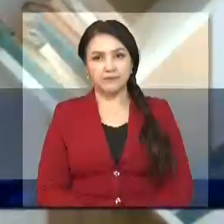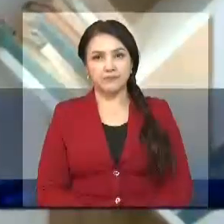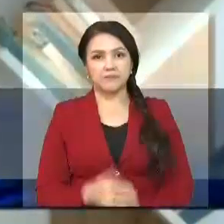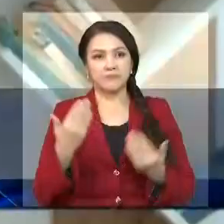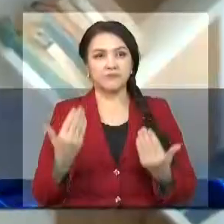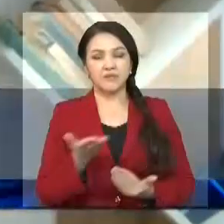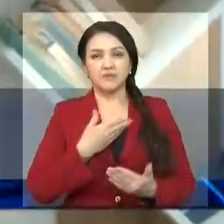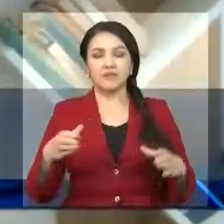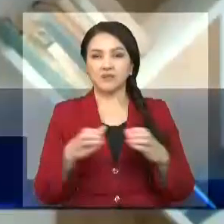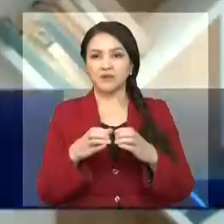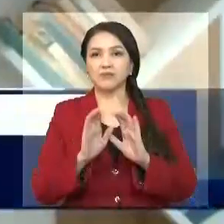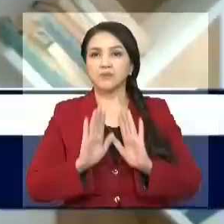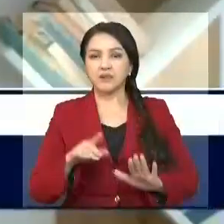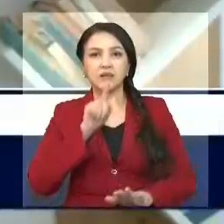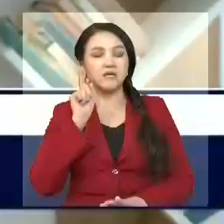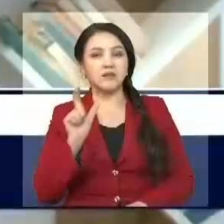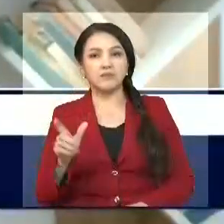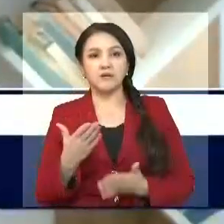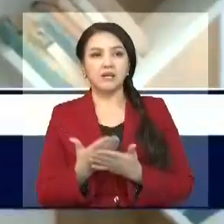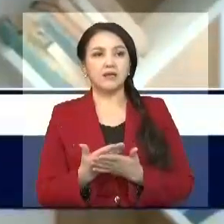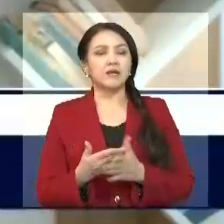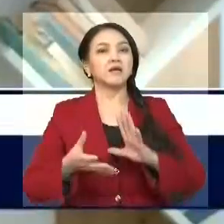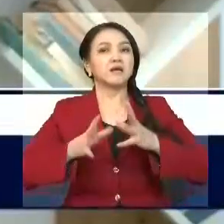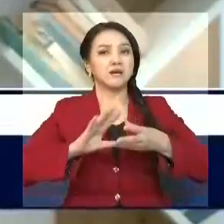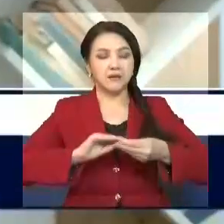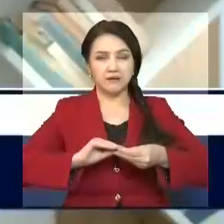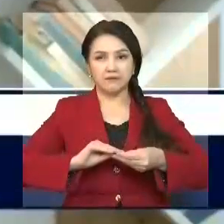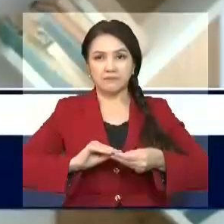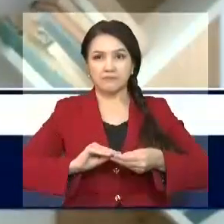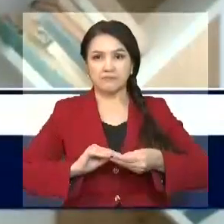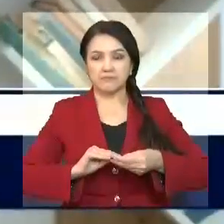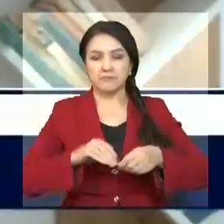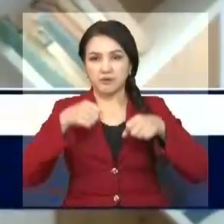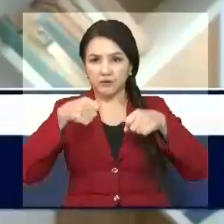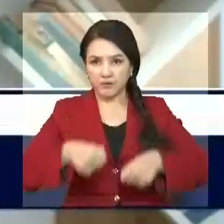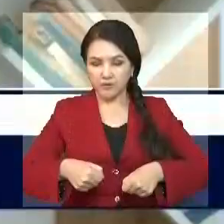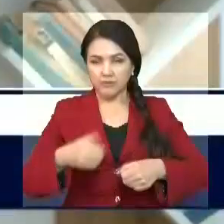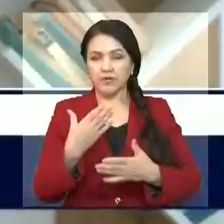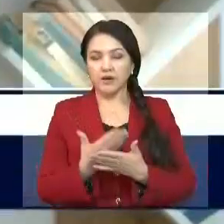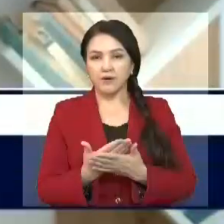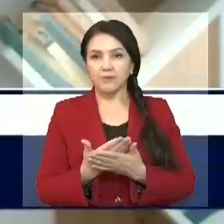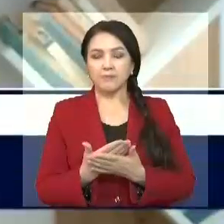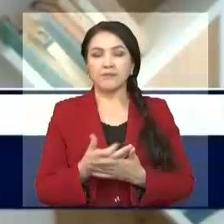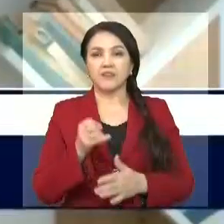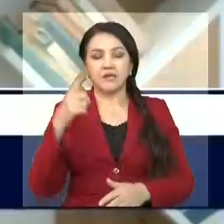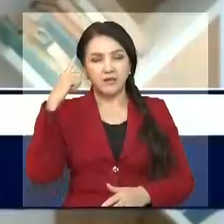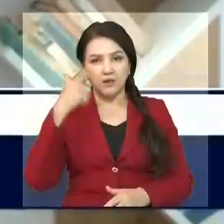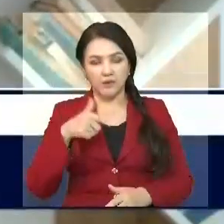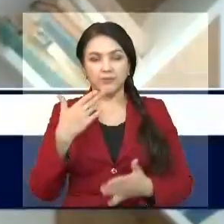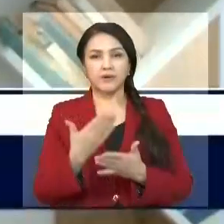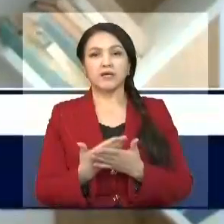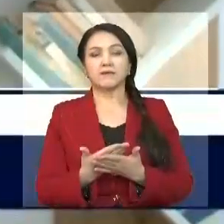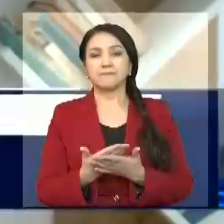Қазір біздің қоғамымызда тек қана жасөспірімдер арасында емес, жалпы алғанда құқықтық нигилизм, яғни құқықтық сауаттың,